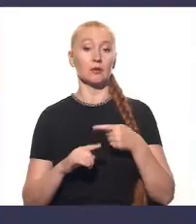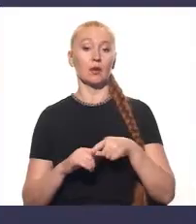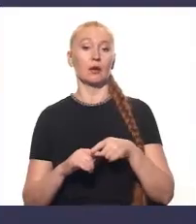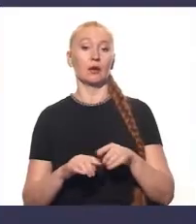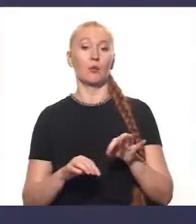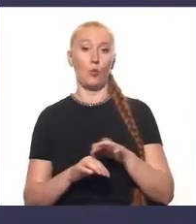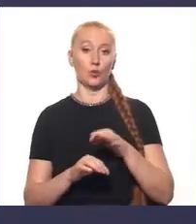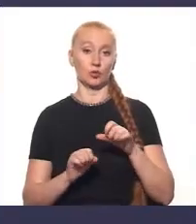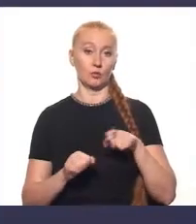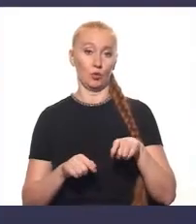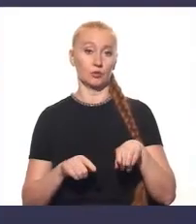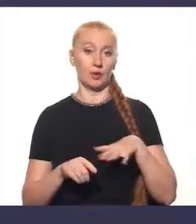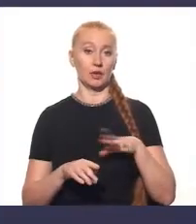ушкодження.